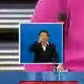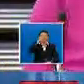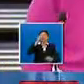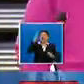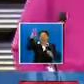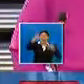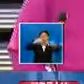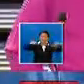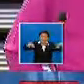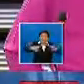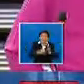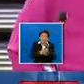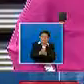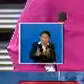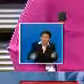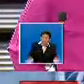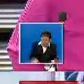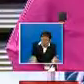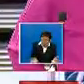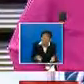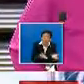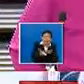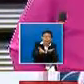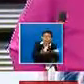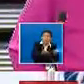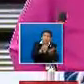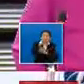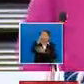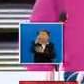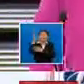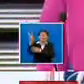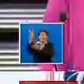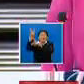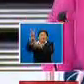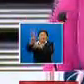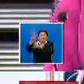liputan dan kualiti jalur lebar di seluruh negara mencapai 20 megabit sesaat